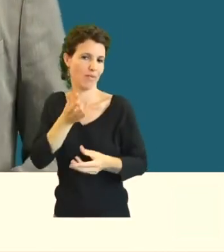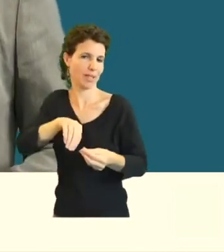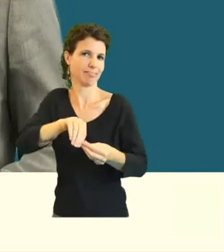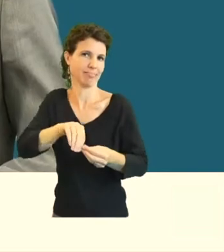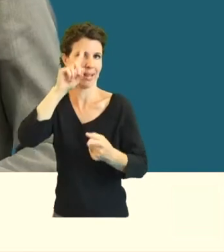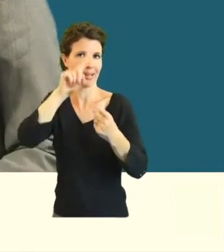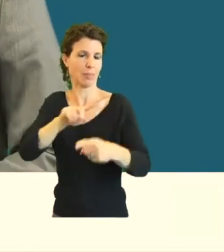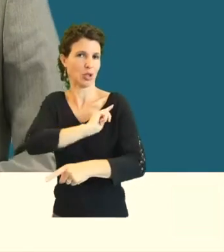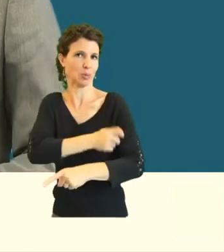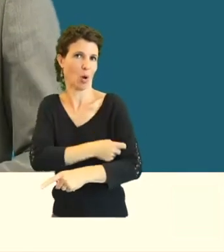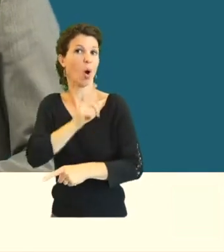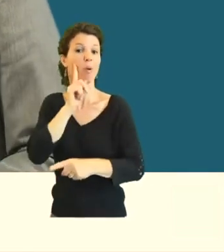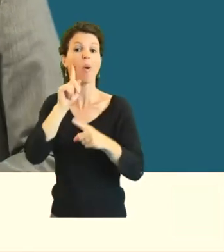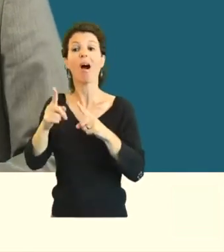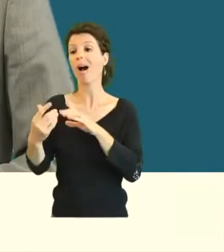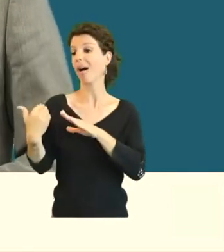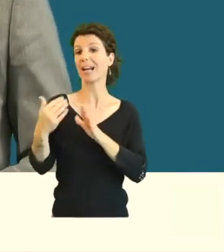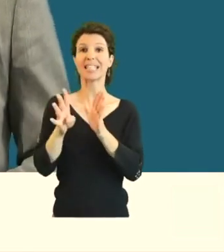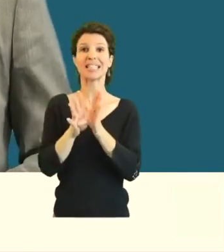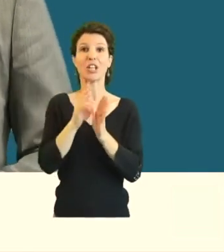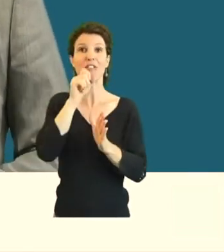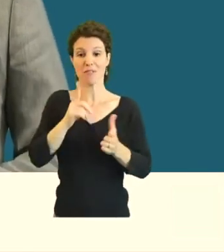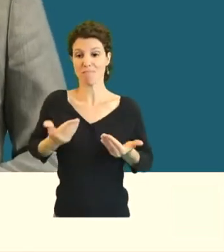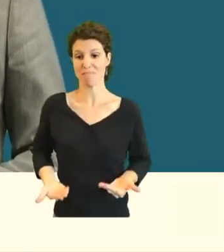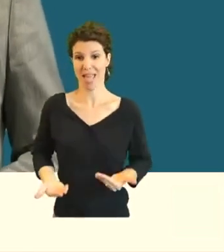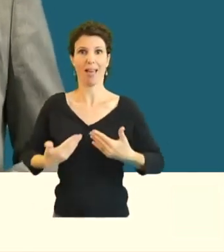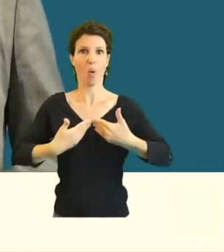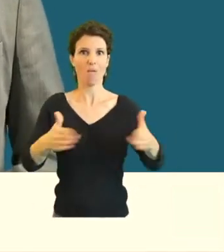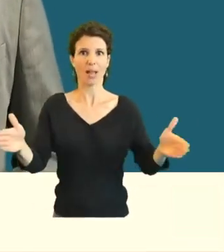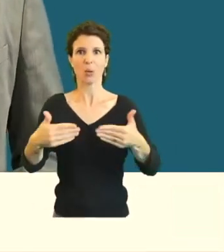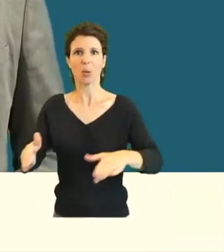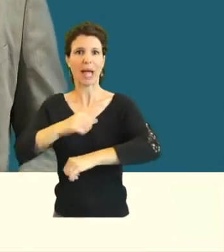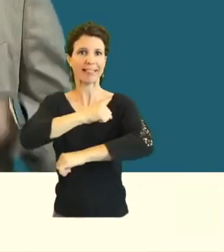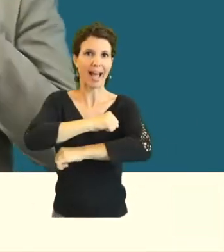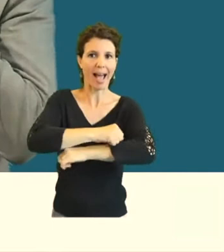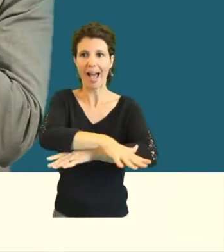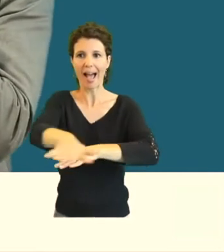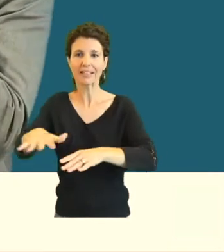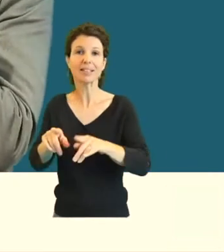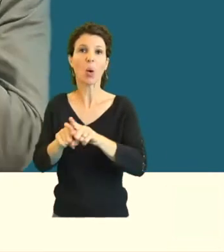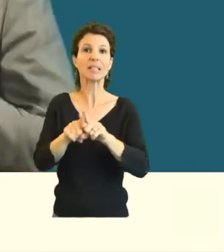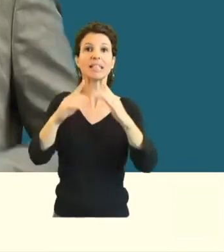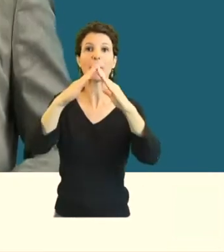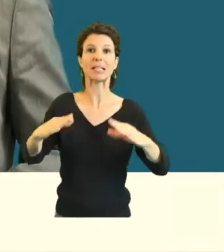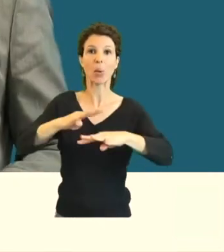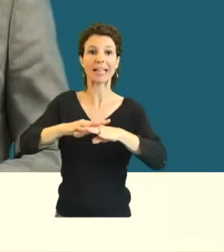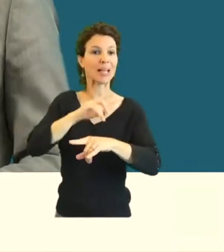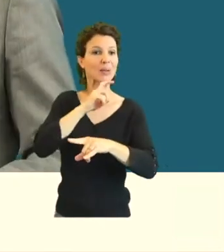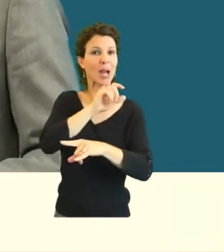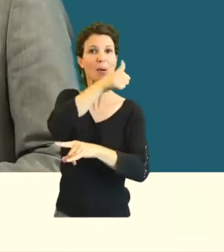le 19 mai, c'était la réouverture des terrasses, la réouverture des maisons de quartier, comme l'a souligné notre première adjointe tout à